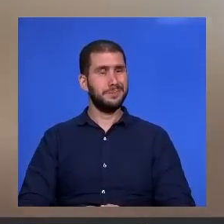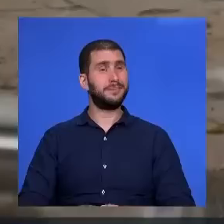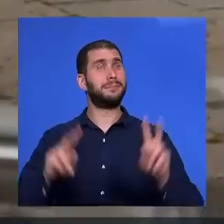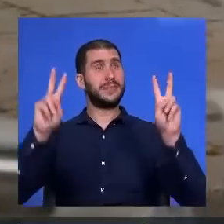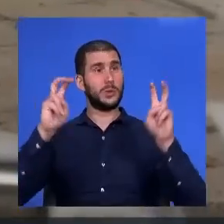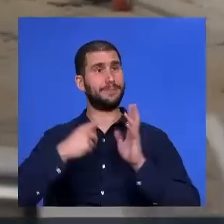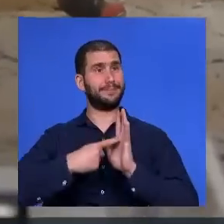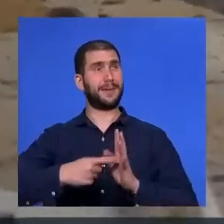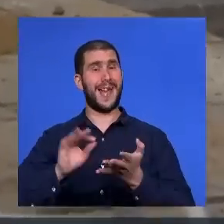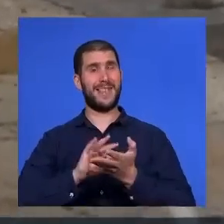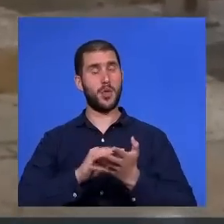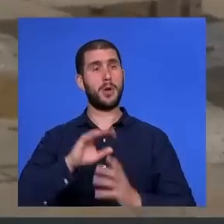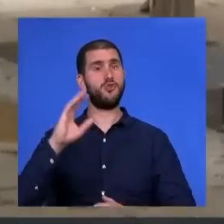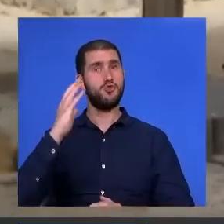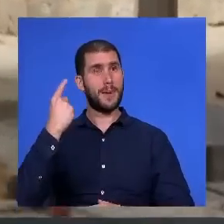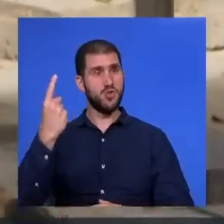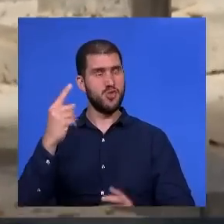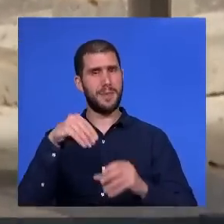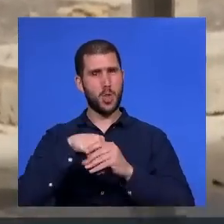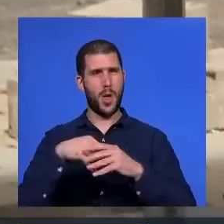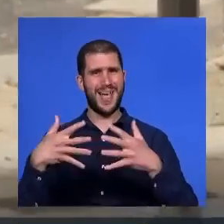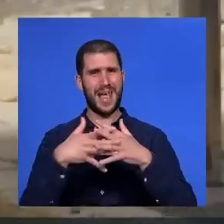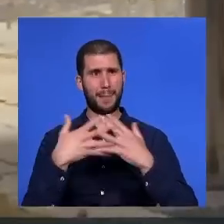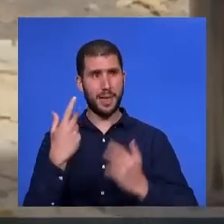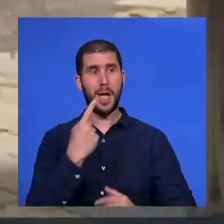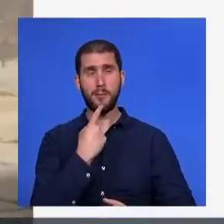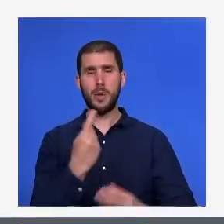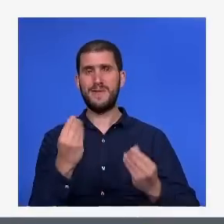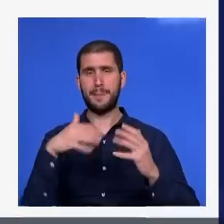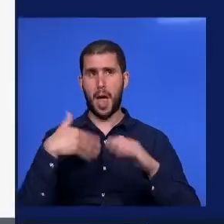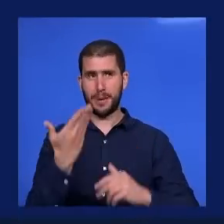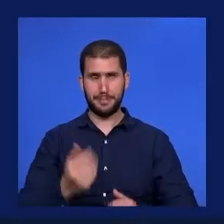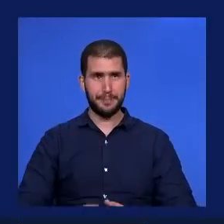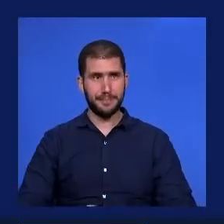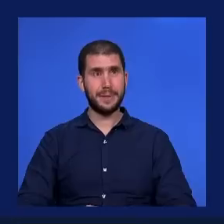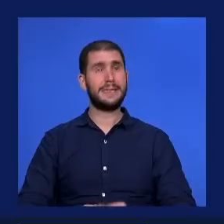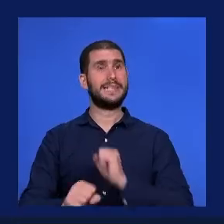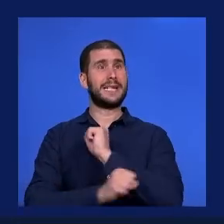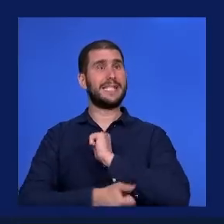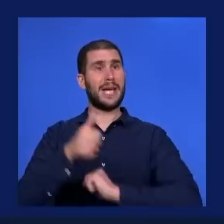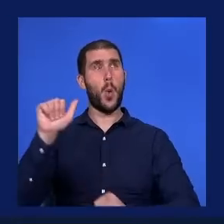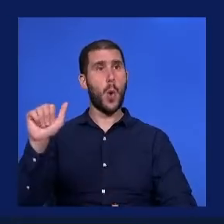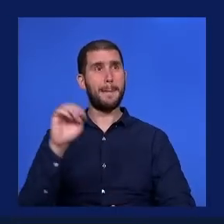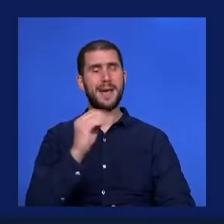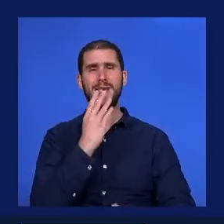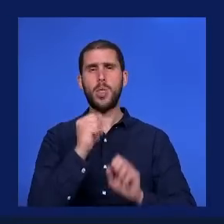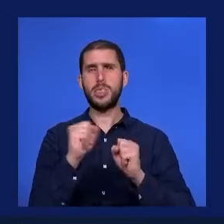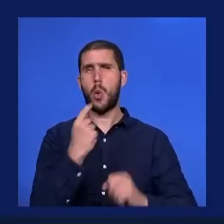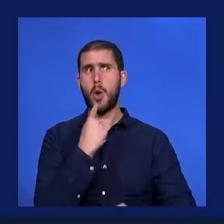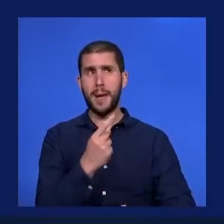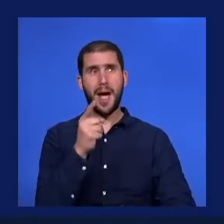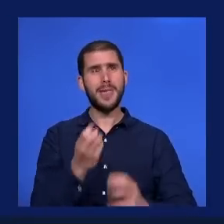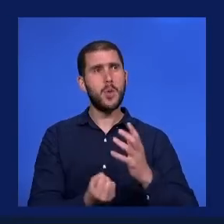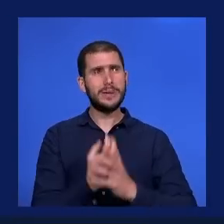בציטוטים שהביא כתבנו מיכאל שמש מתוך הקבינט, נאמרו הדברים הבאים. סגן השר אורי מקלב מיהדות התורה אמר, אתם מייצרים